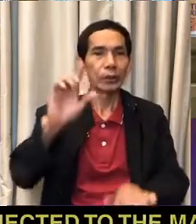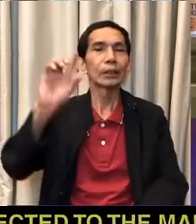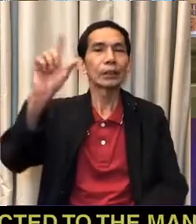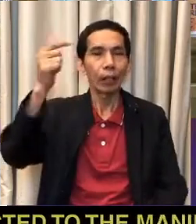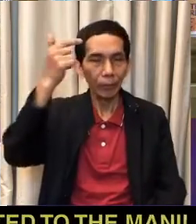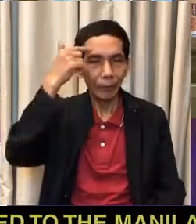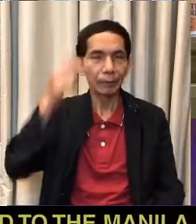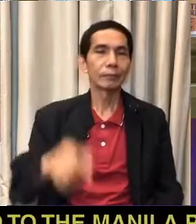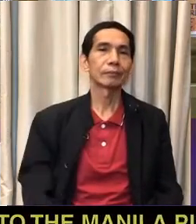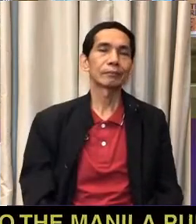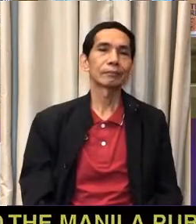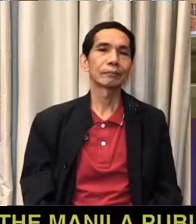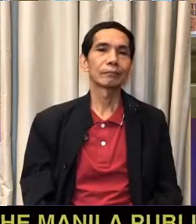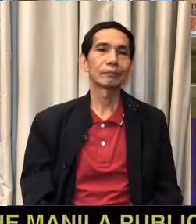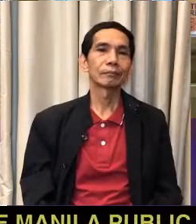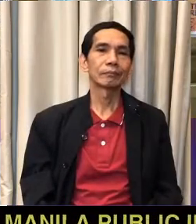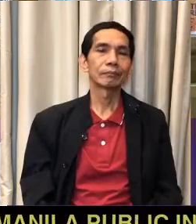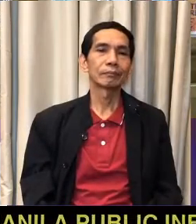lungsod. Okay?